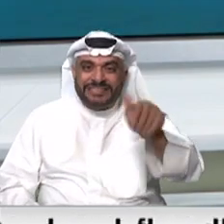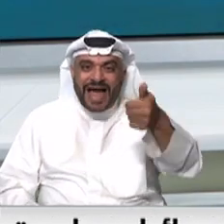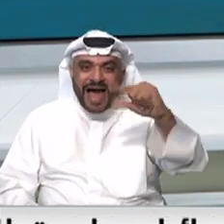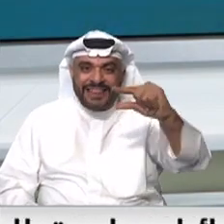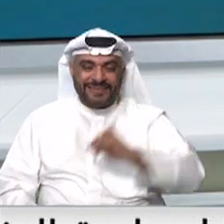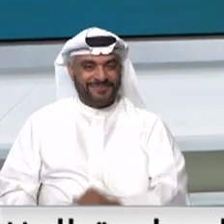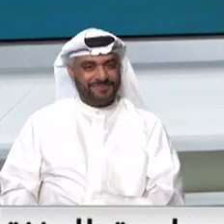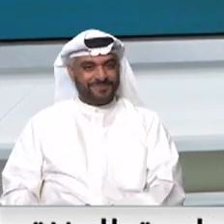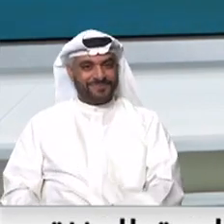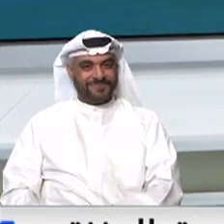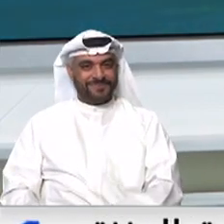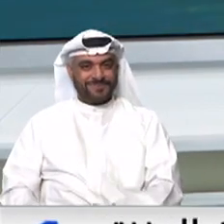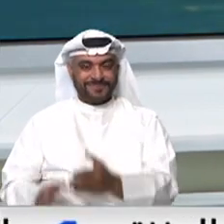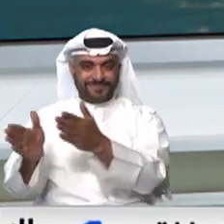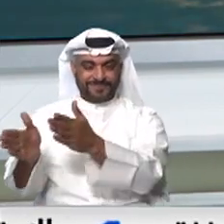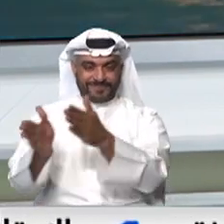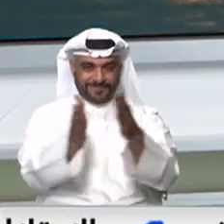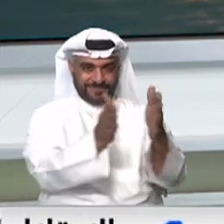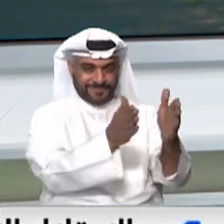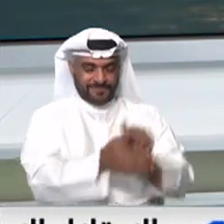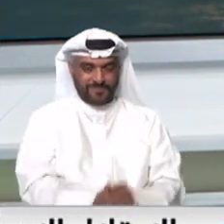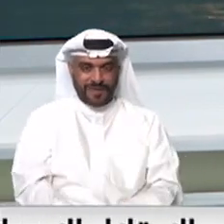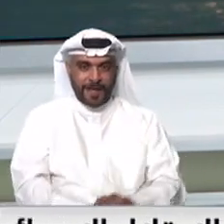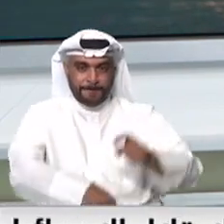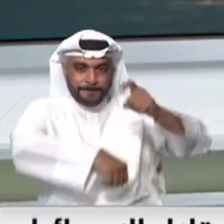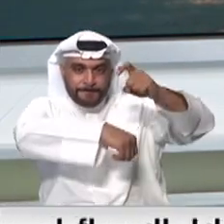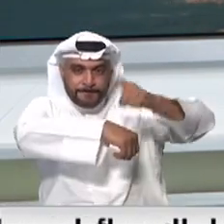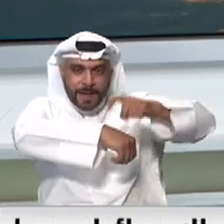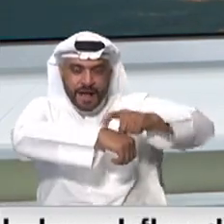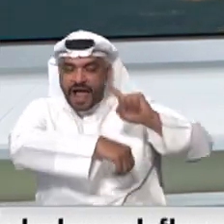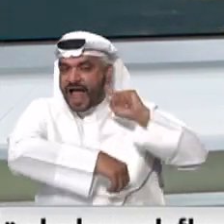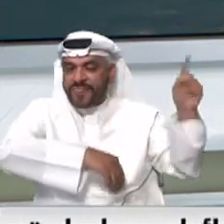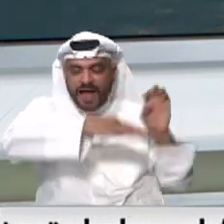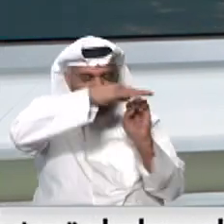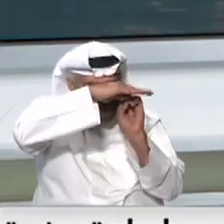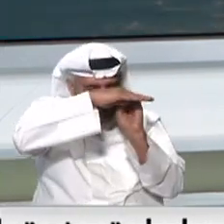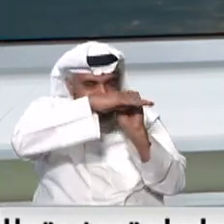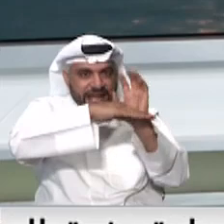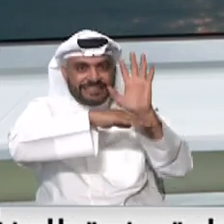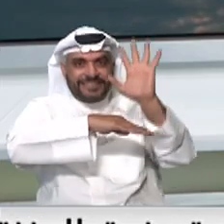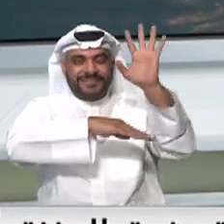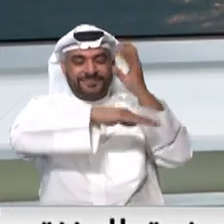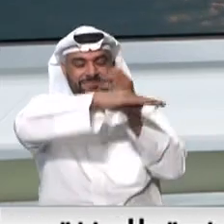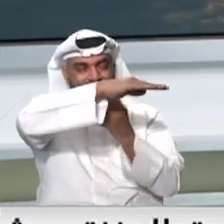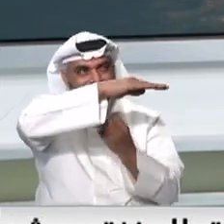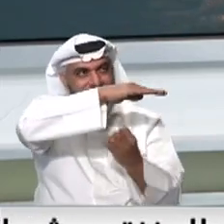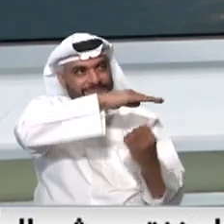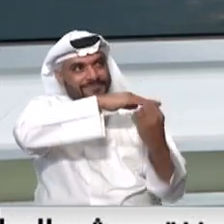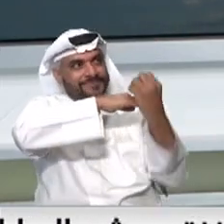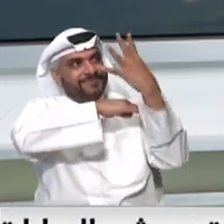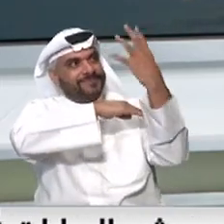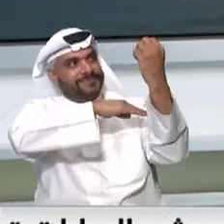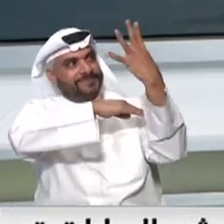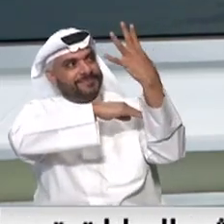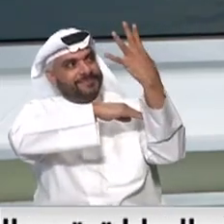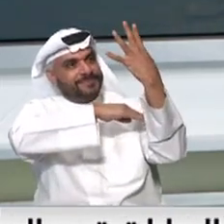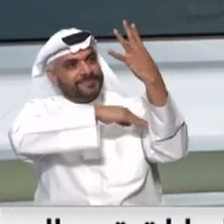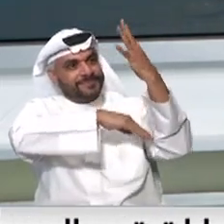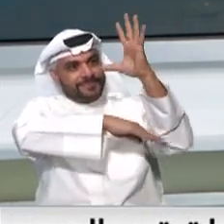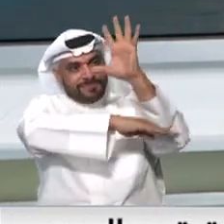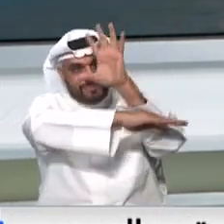دقيقه مساء المواقيت باذن الله اذان الفيجر الساعه 428 والشروق الساعه